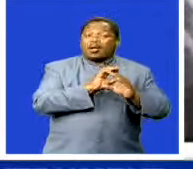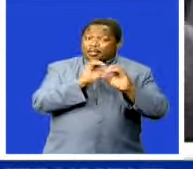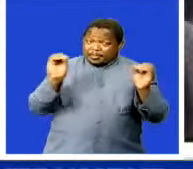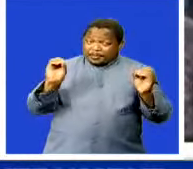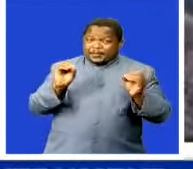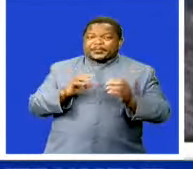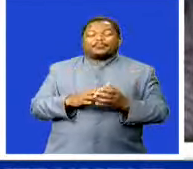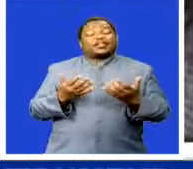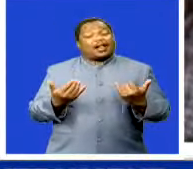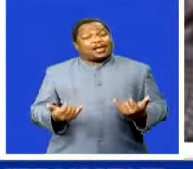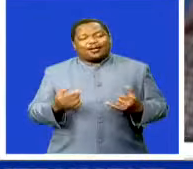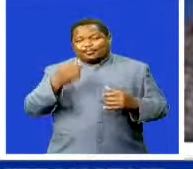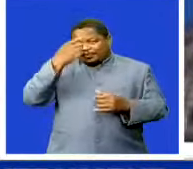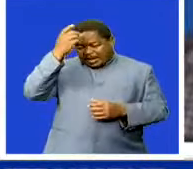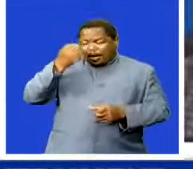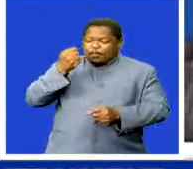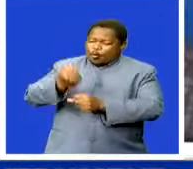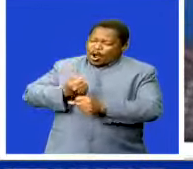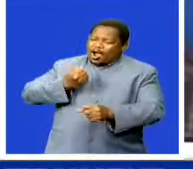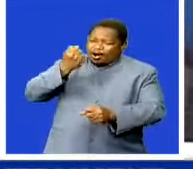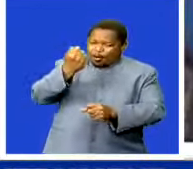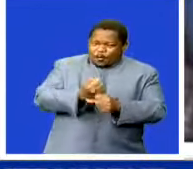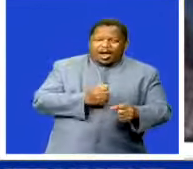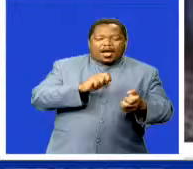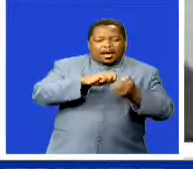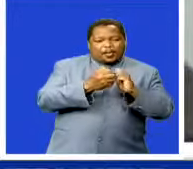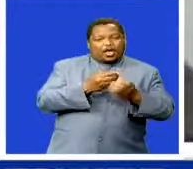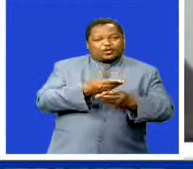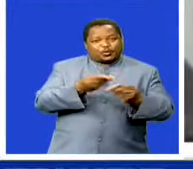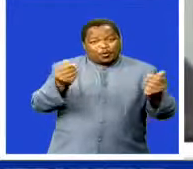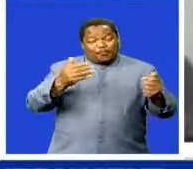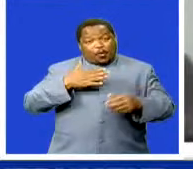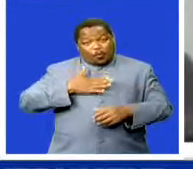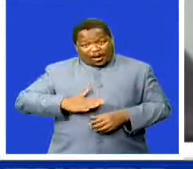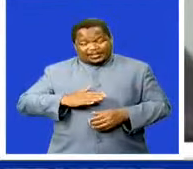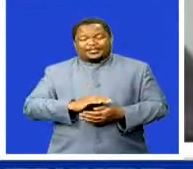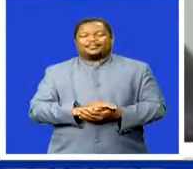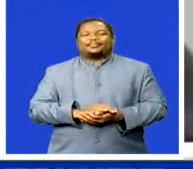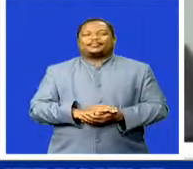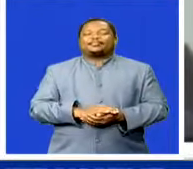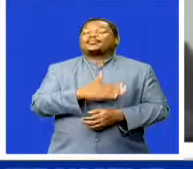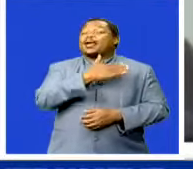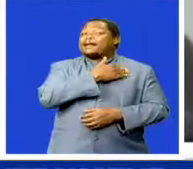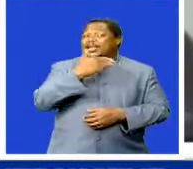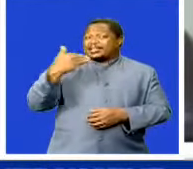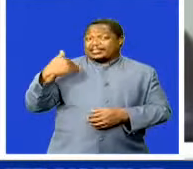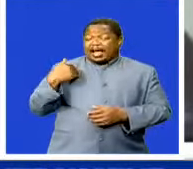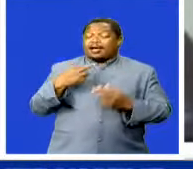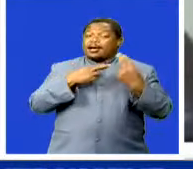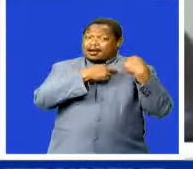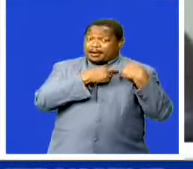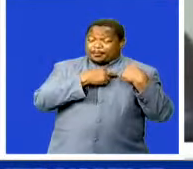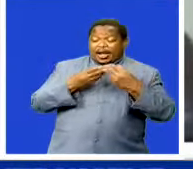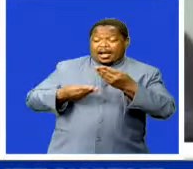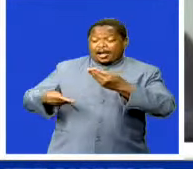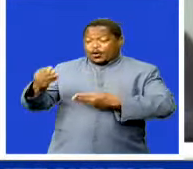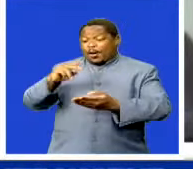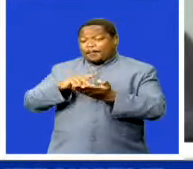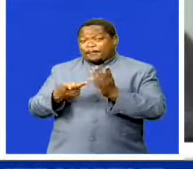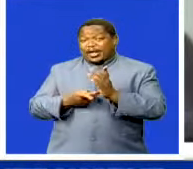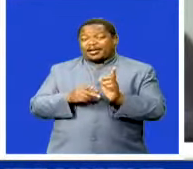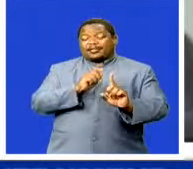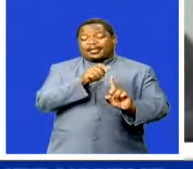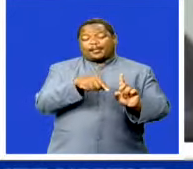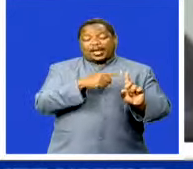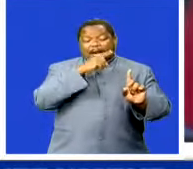kude uhulumende ayichazulule lendzaba. Indvuna yethu ekuhlela umnotho Dr. Thambo Gina ibe nemhlangano nalesive